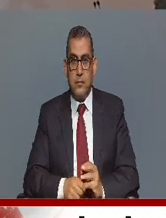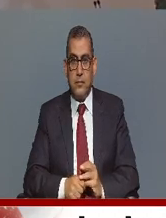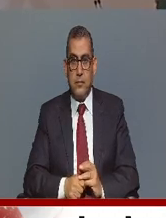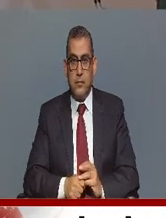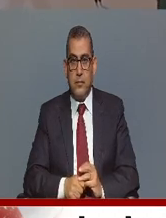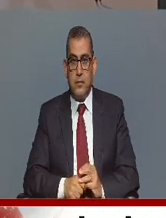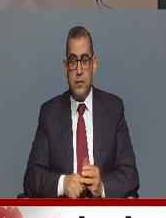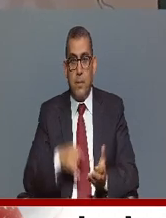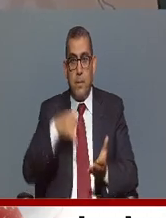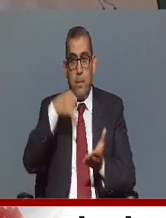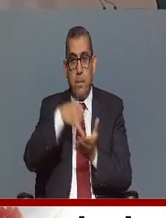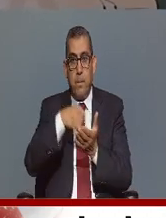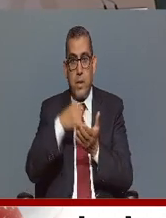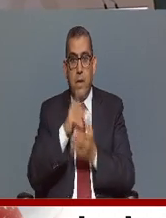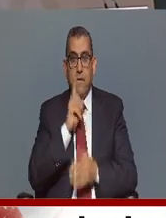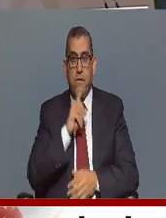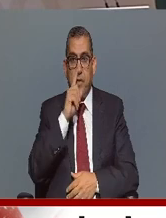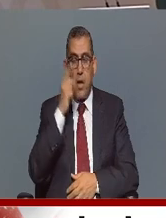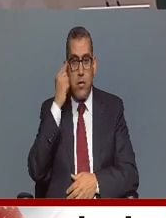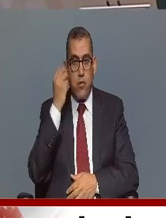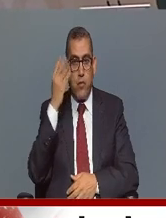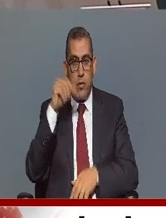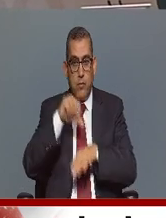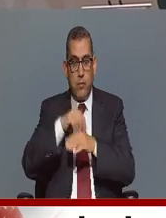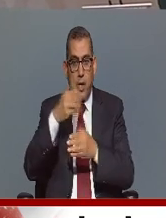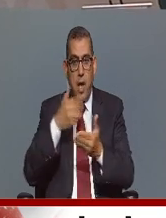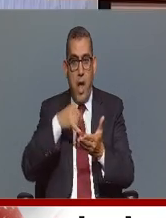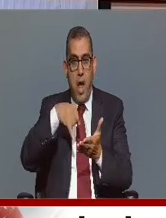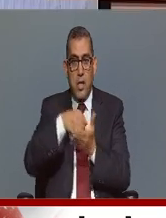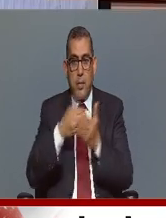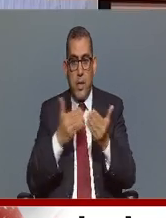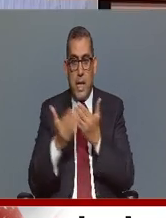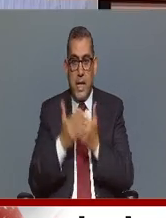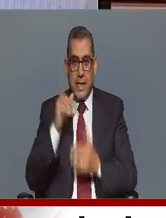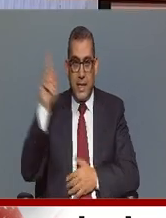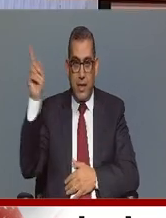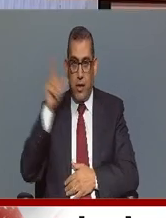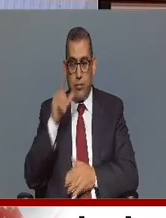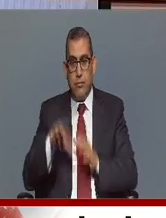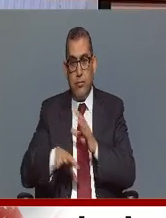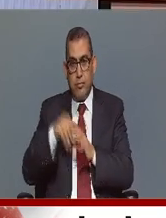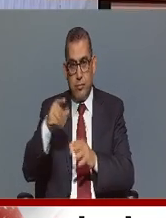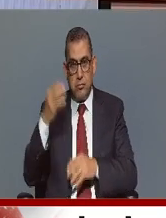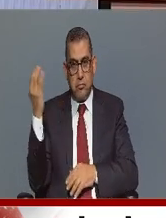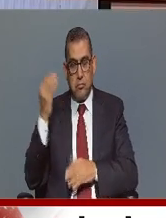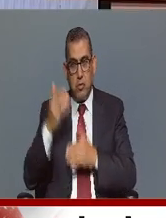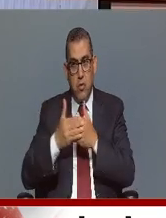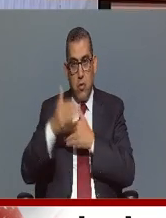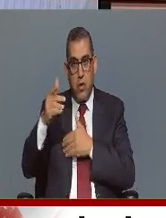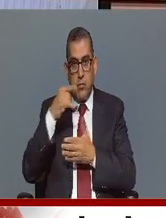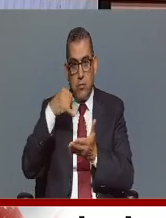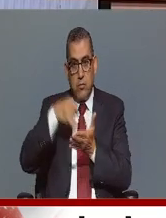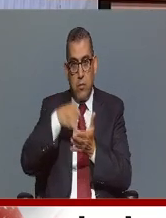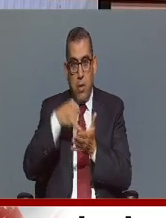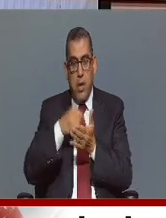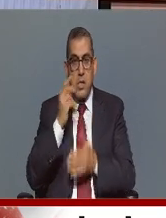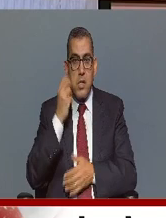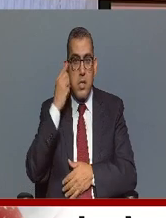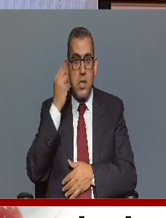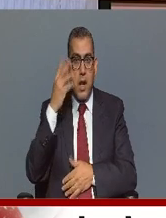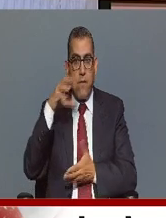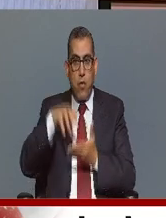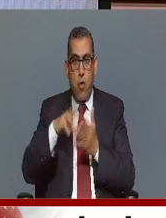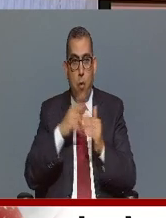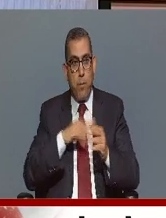مدينة الثقافة والفنون بالعاصمة الإدارية دي بكورة المشروعات ودورة التاج في المواقع الثقافية في الدولة